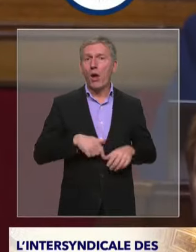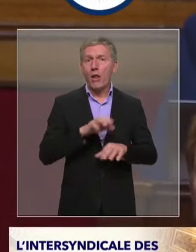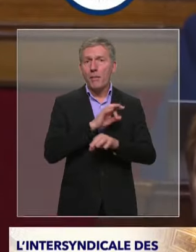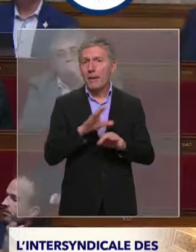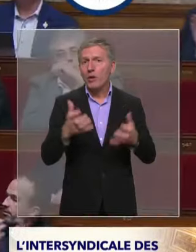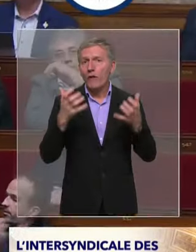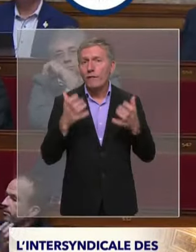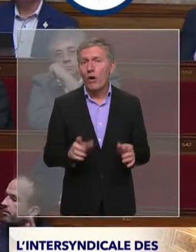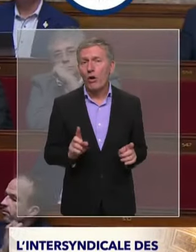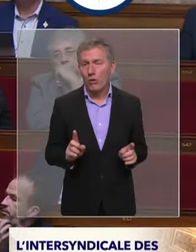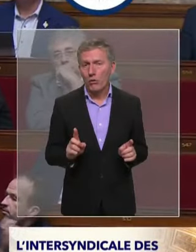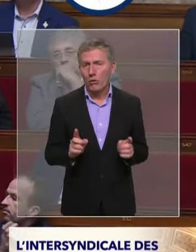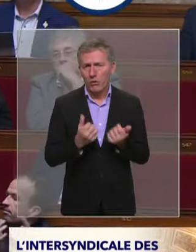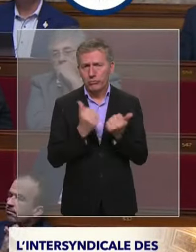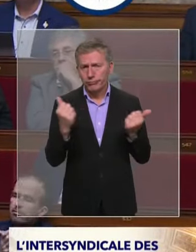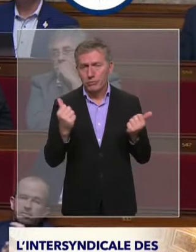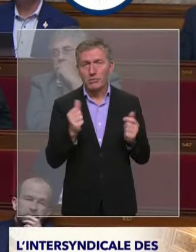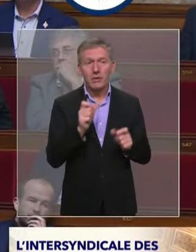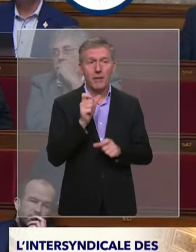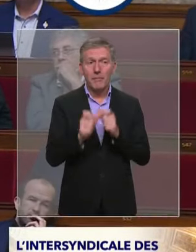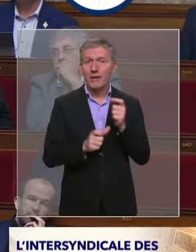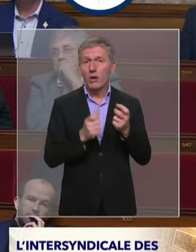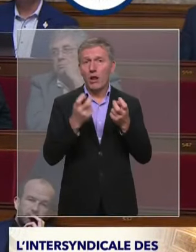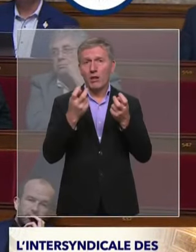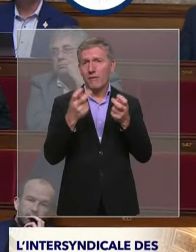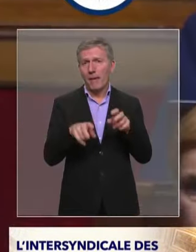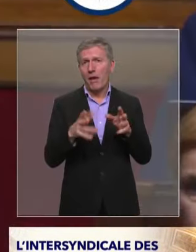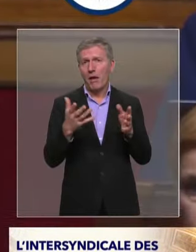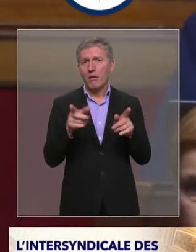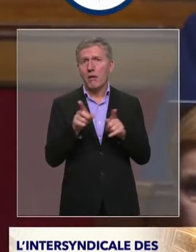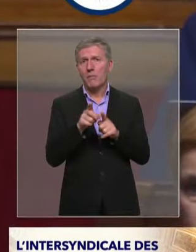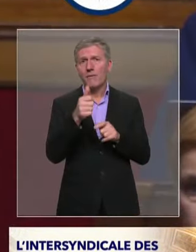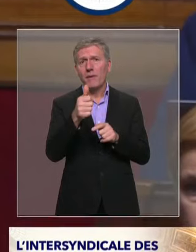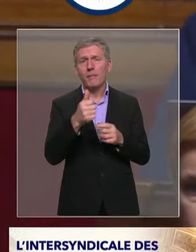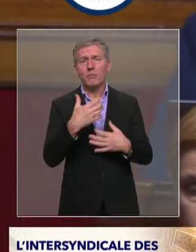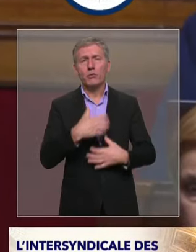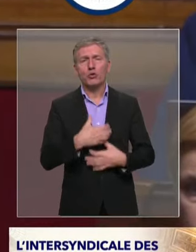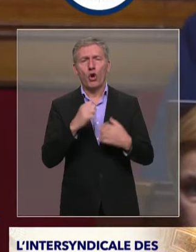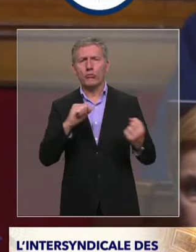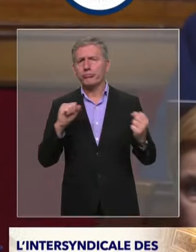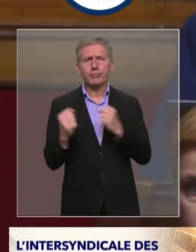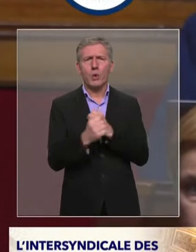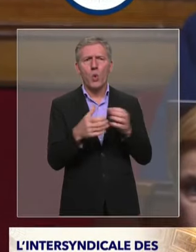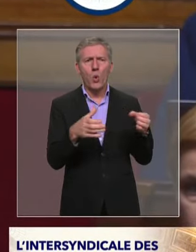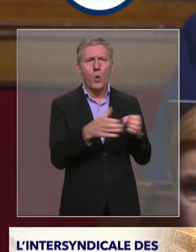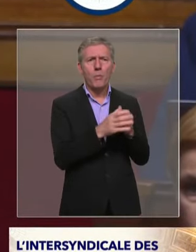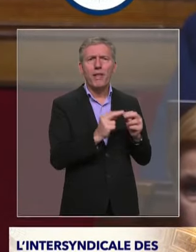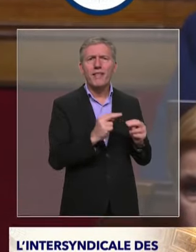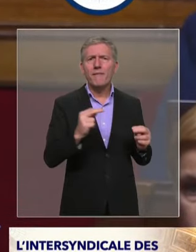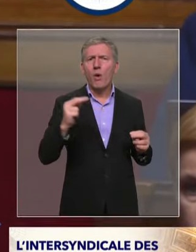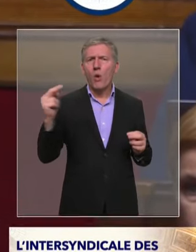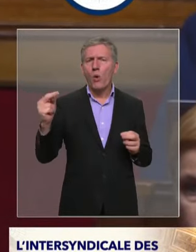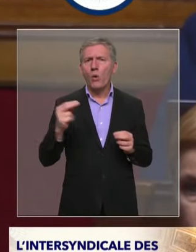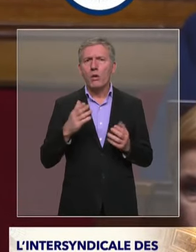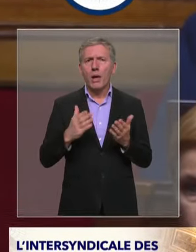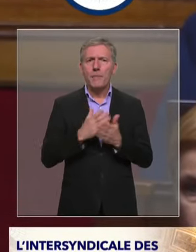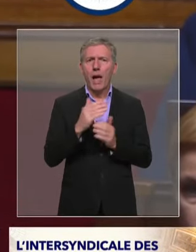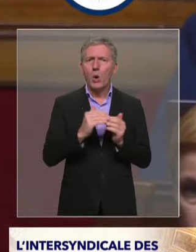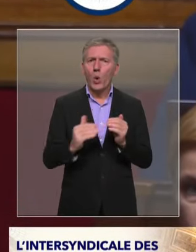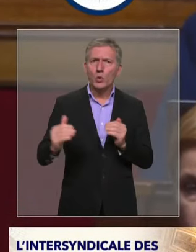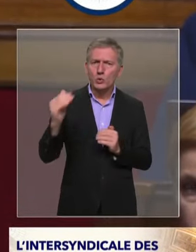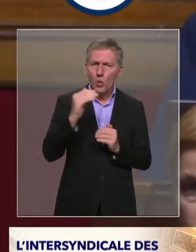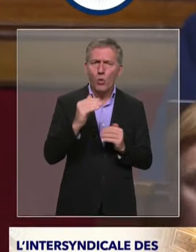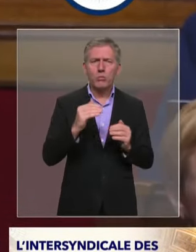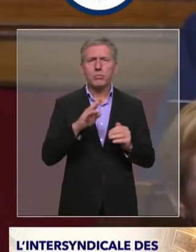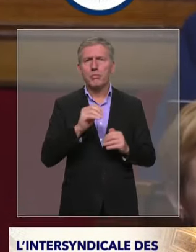veut. Et les personnels refusent votre choc contre le savoir et les groupes de niveau qui, après Parcoursup, la remise en cause du bac et du